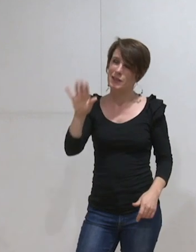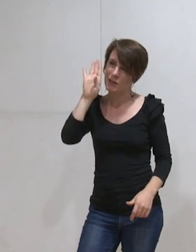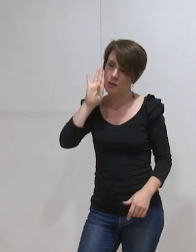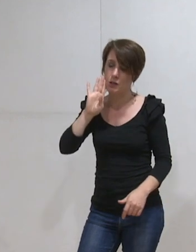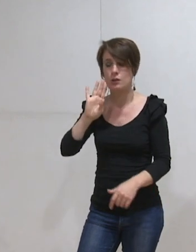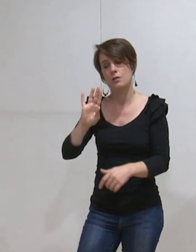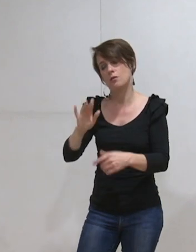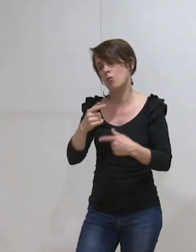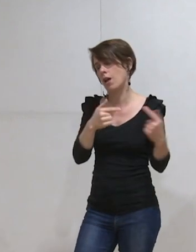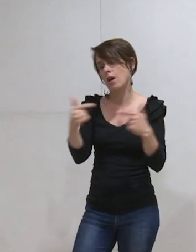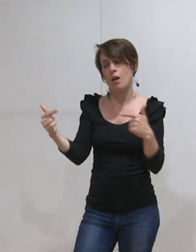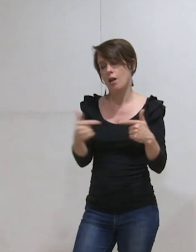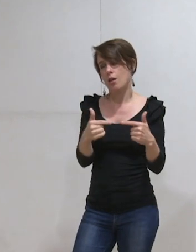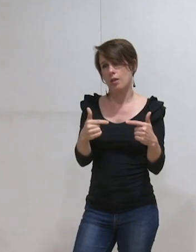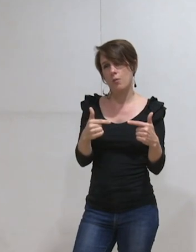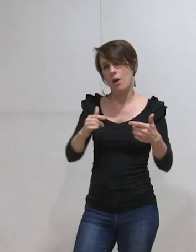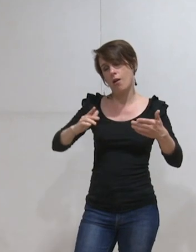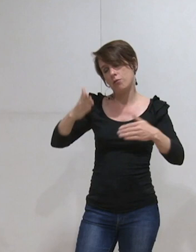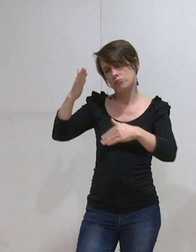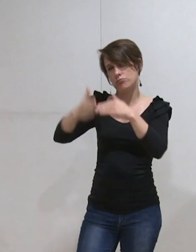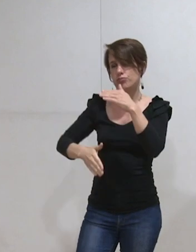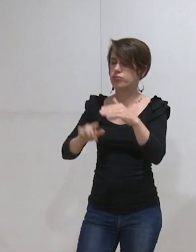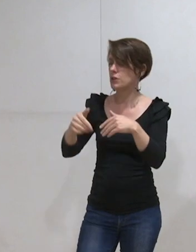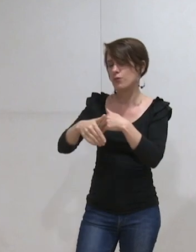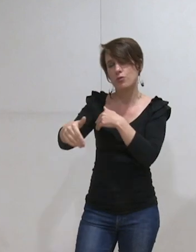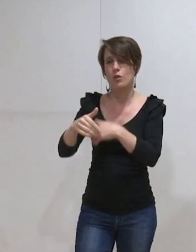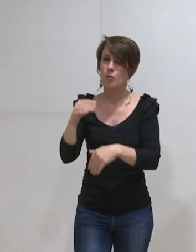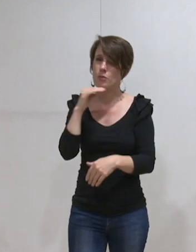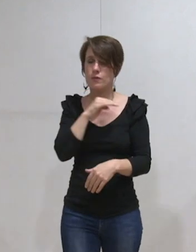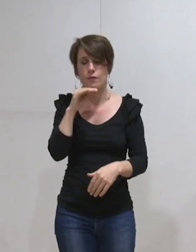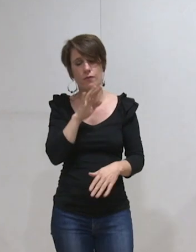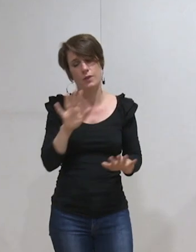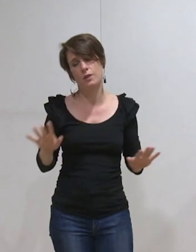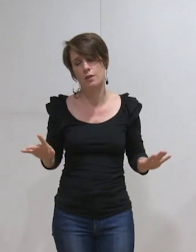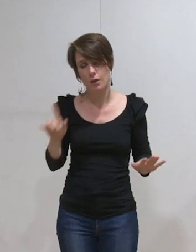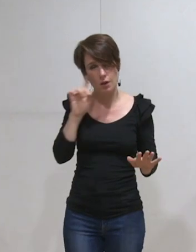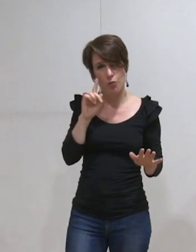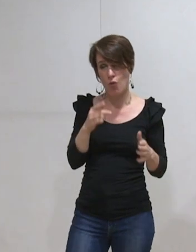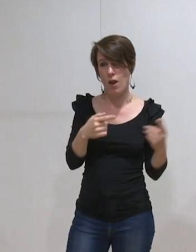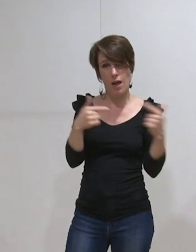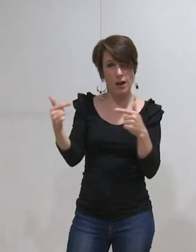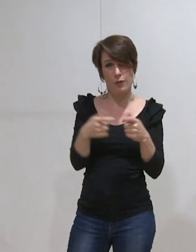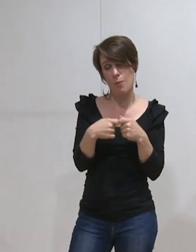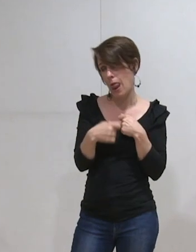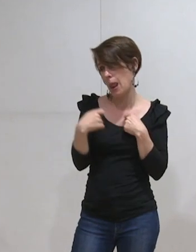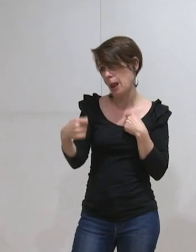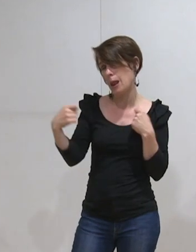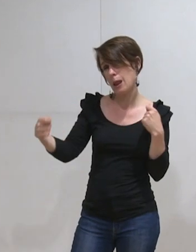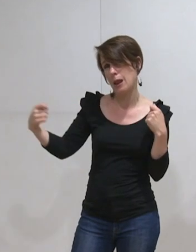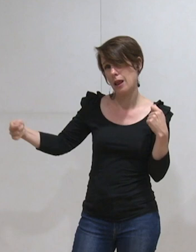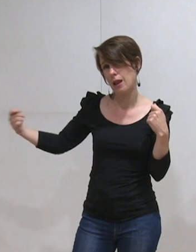on on fait des débats qui s'étirent très loin TR très loin qui je dis pour tout le monde qui